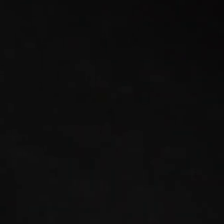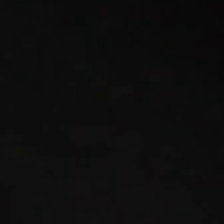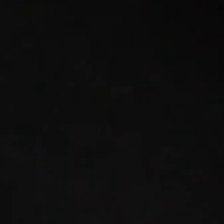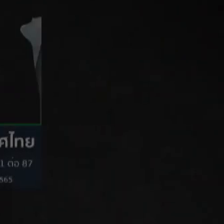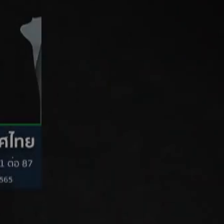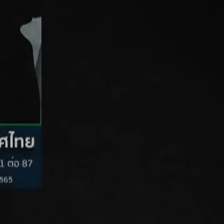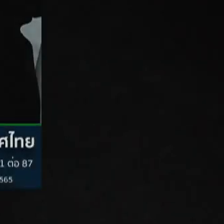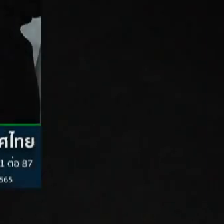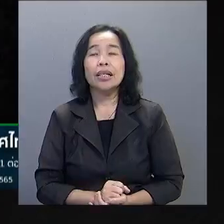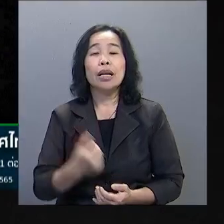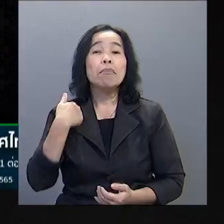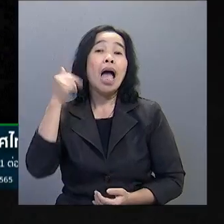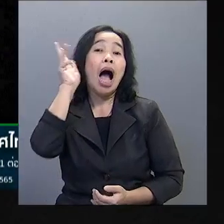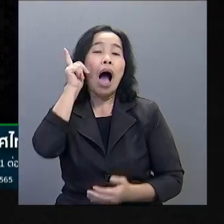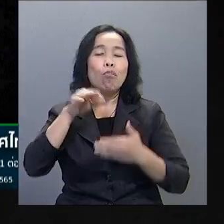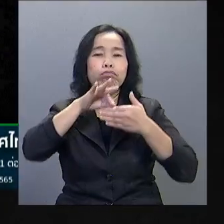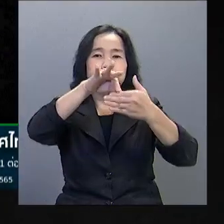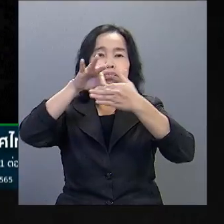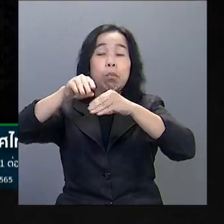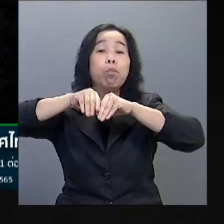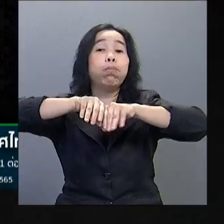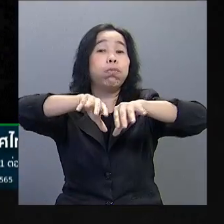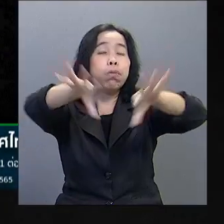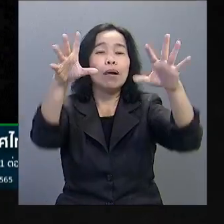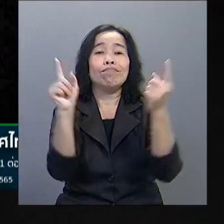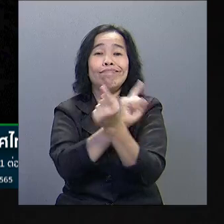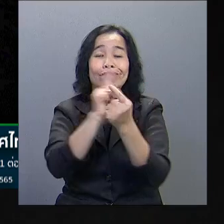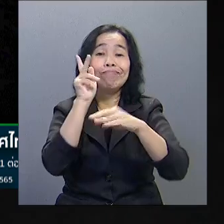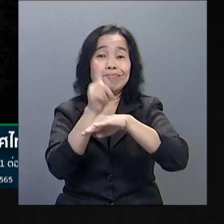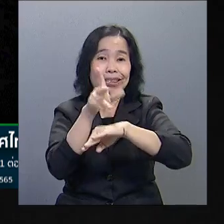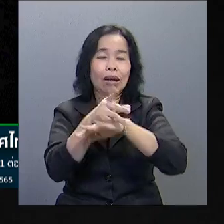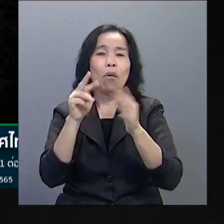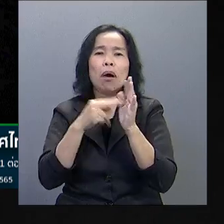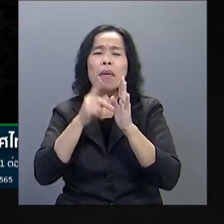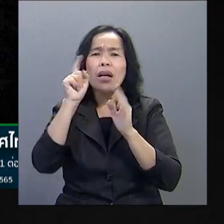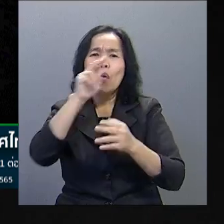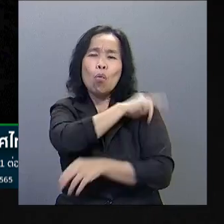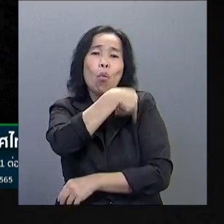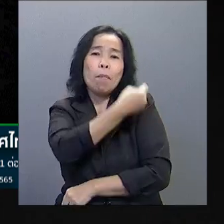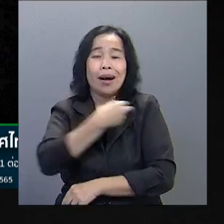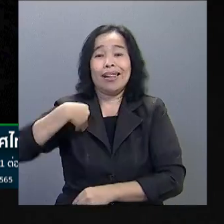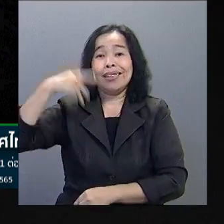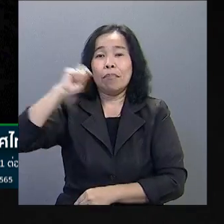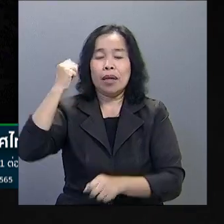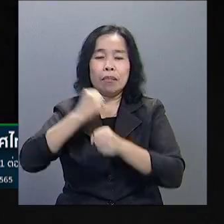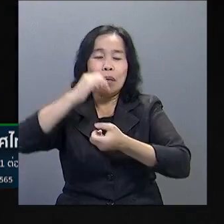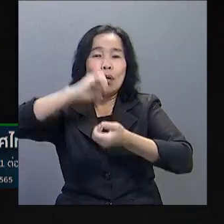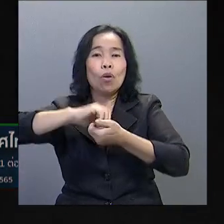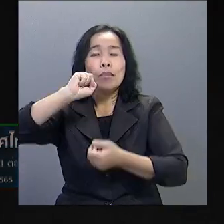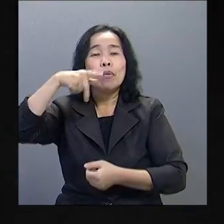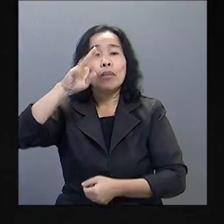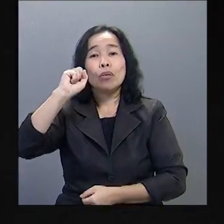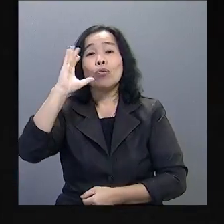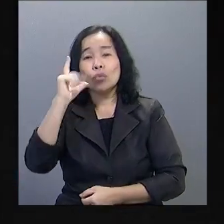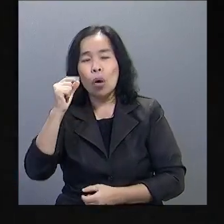กรณีที่มีการเผยแพร่ข้อมูลข่าวสารในสื่อสังคมออนไลน์เกี่ยวกับโรงพยาบาลธรรมศาสตร์ร่วมกับสปสชแล้วเขาจัดโครงการ